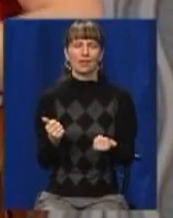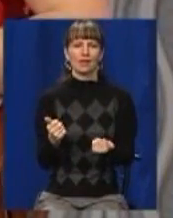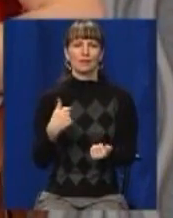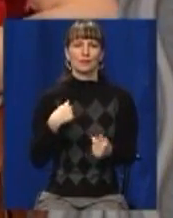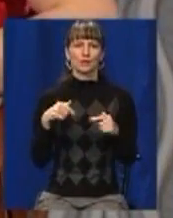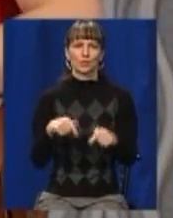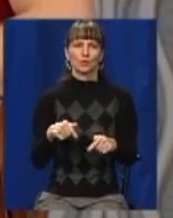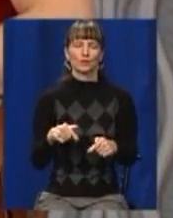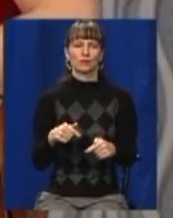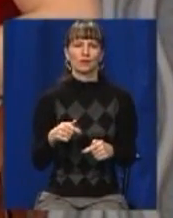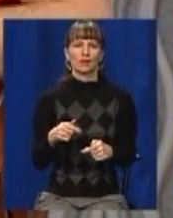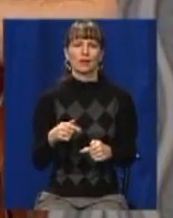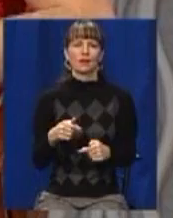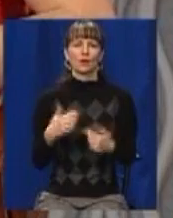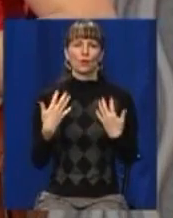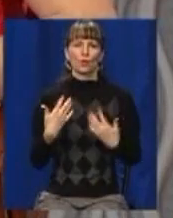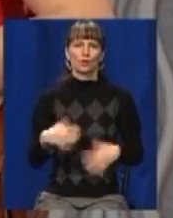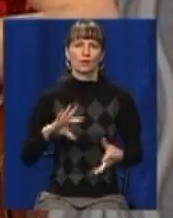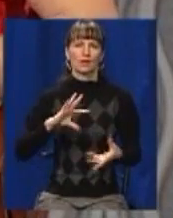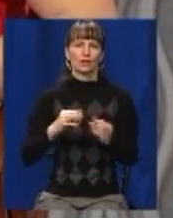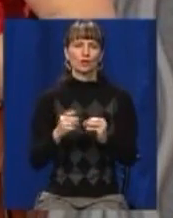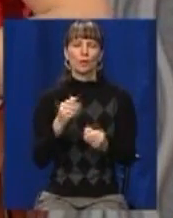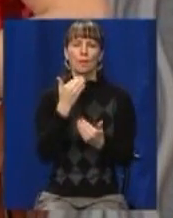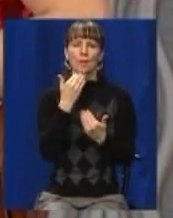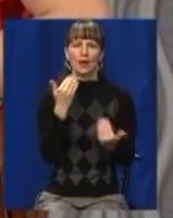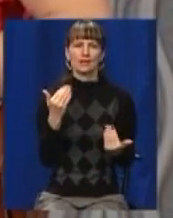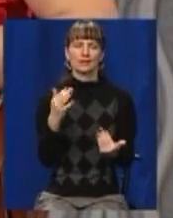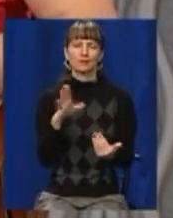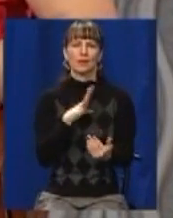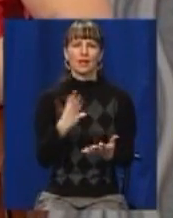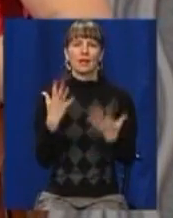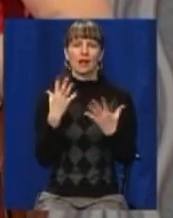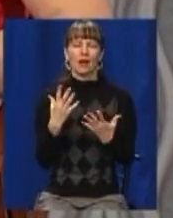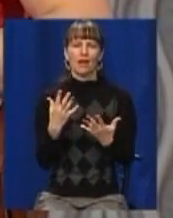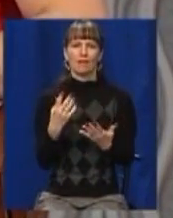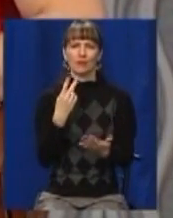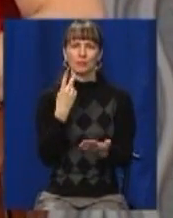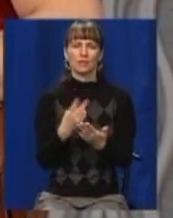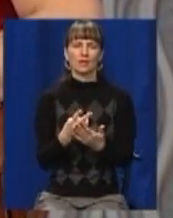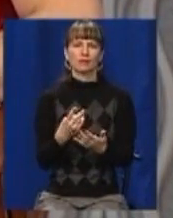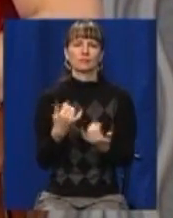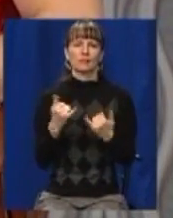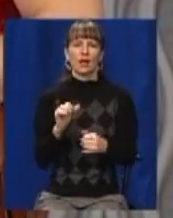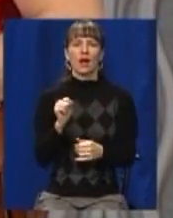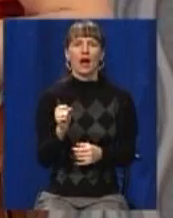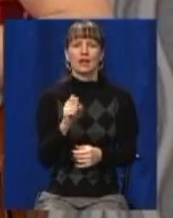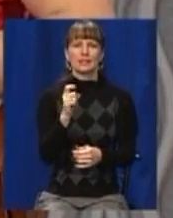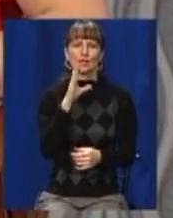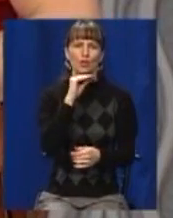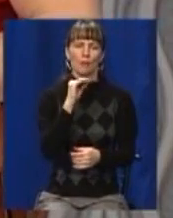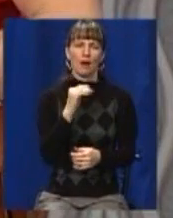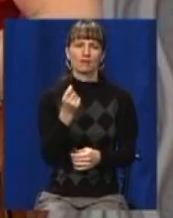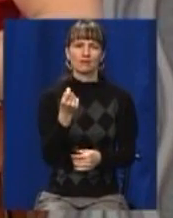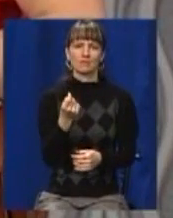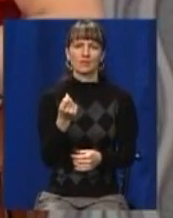тут дійшли такого висновку, що останній був такий, знаєте, яскравий приклад, дуже крутим. А от з собаками трохи навіть